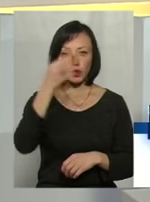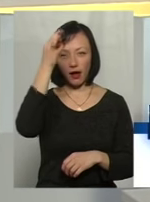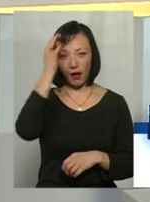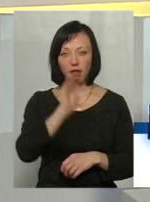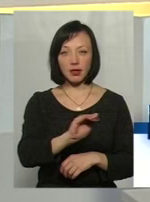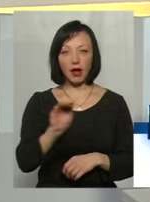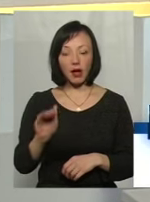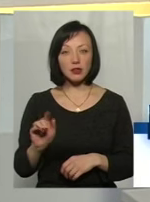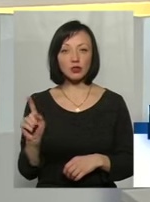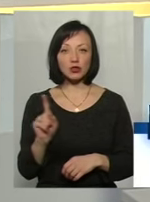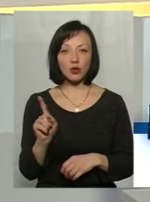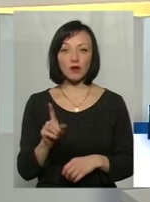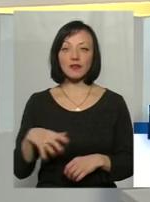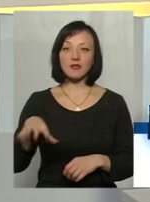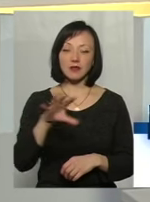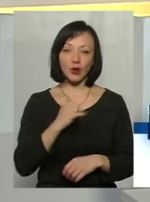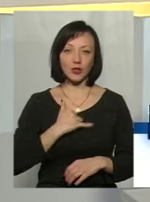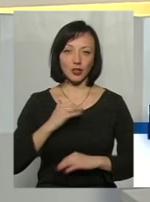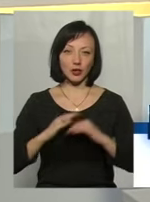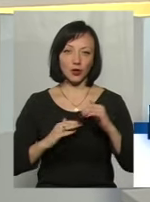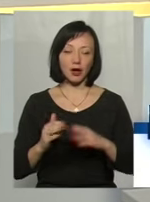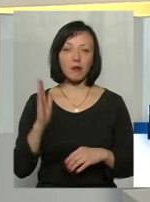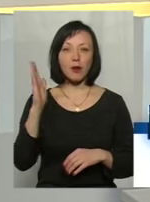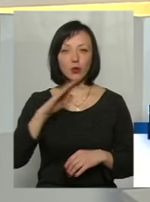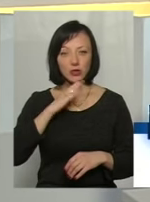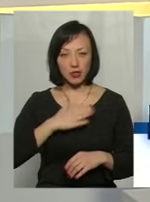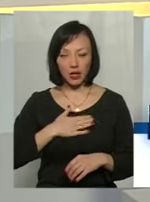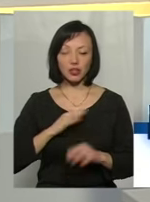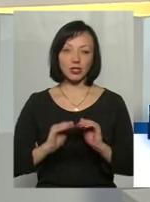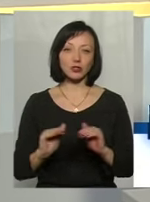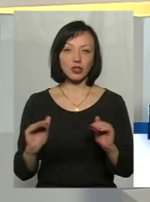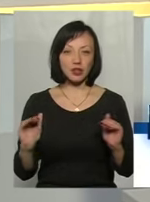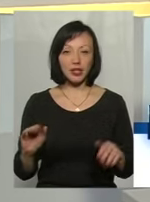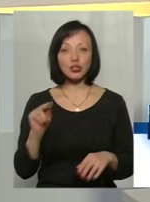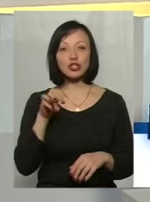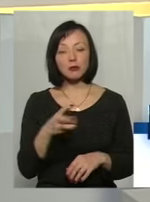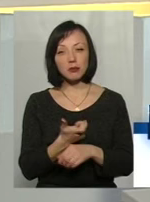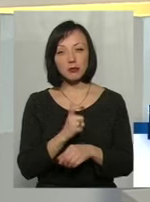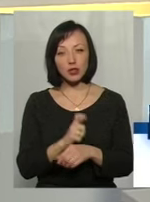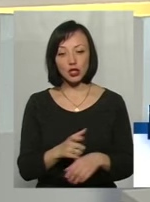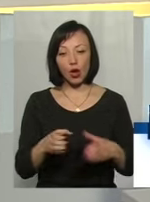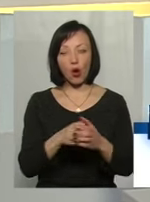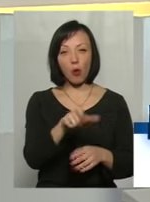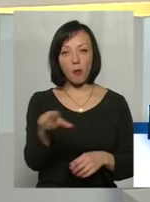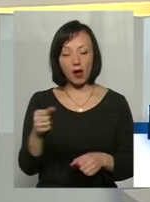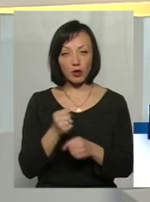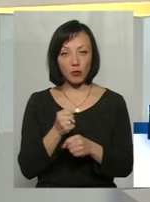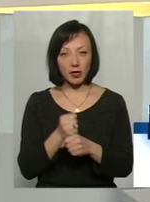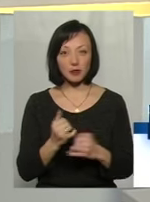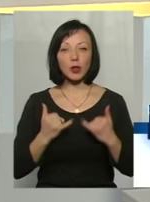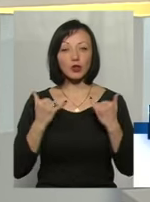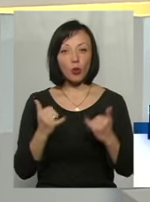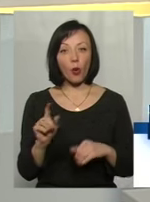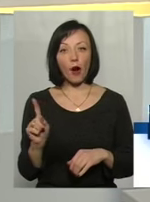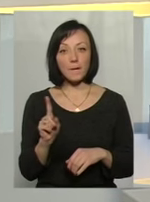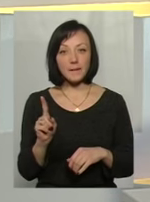що усе в наших руках, і майбутнє наше, і наших дітей. І чим більше громада буде робити для того,